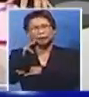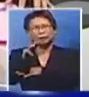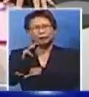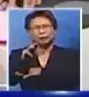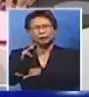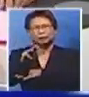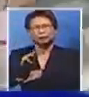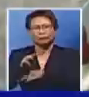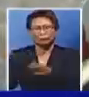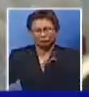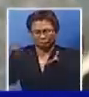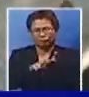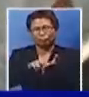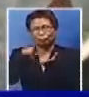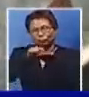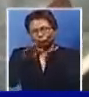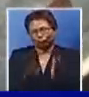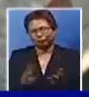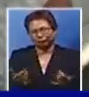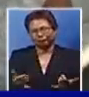Saksikan.